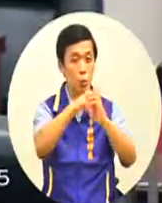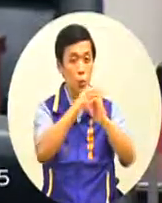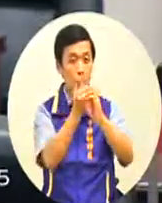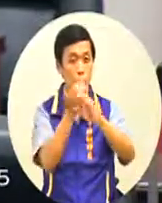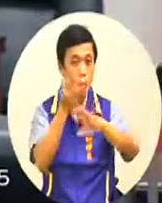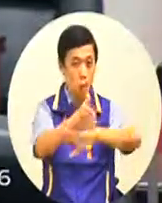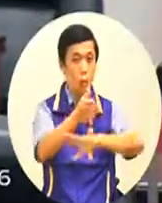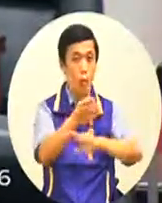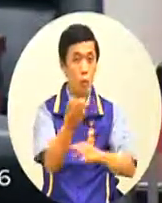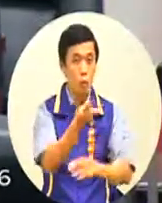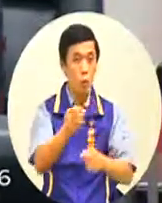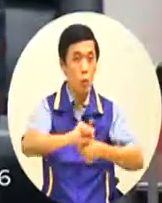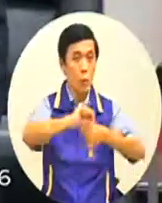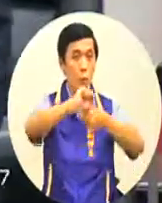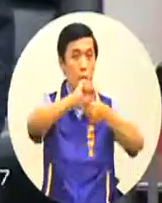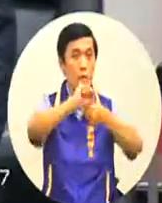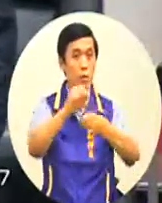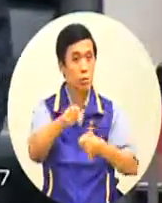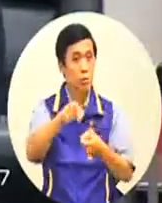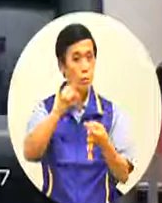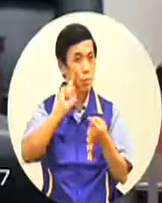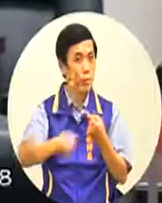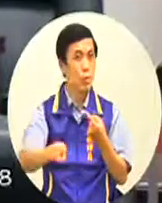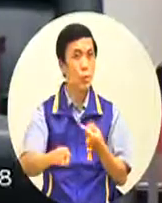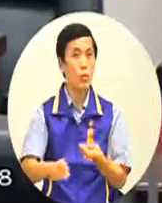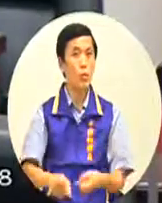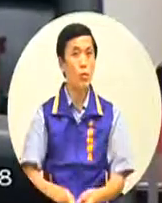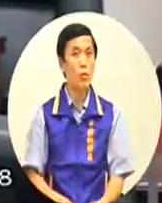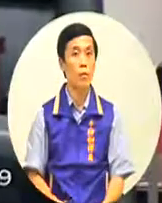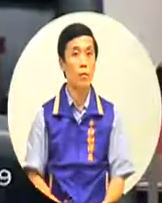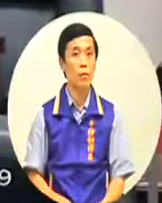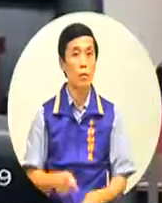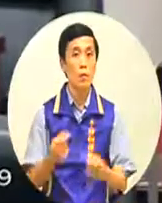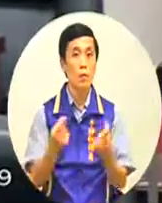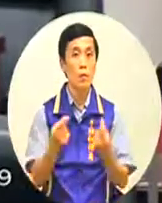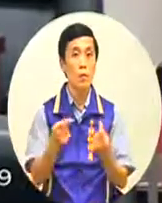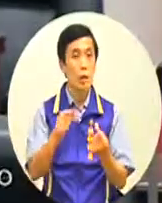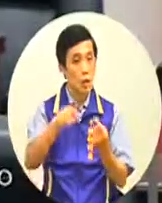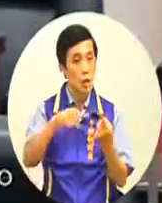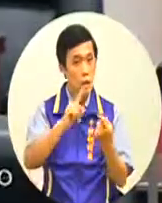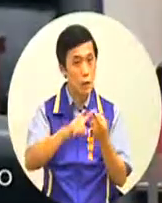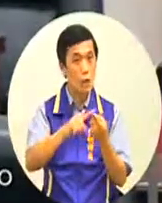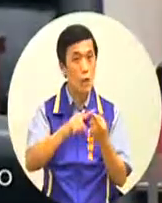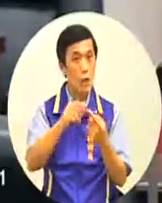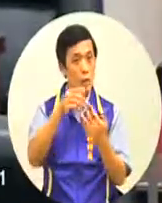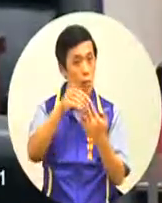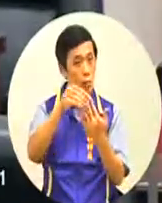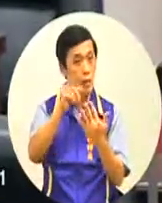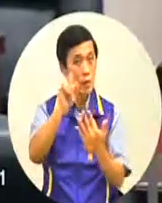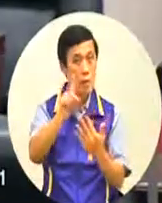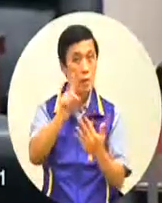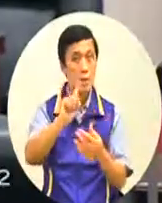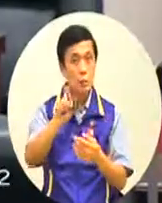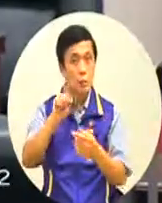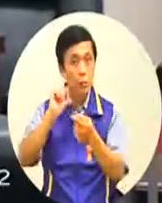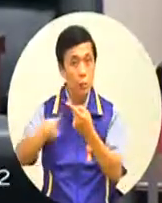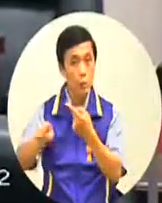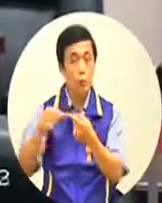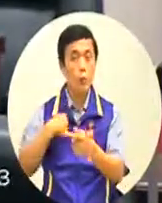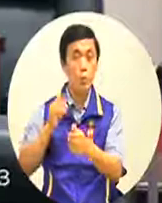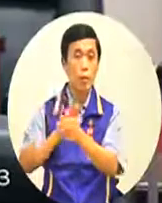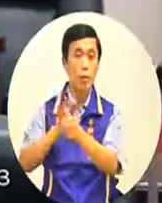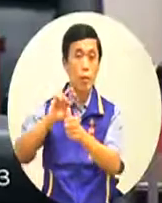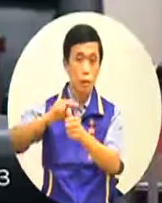拢来，这是唔对的。所以吼、哦，伊拢质疑，吼、哦，你着对惊，唔对，啊，剩的我爱辅导，拢无要